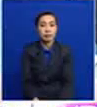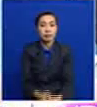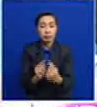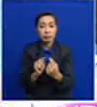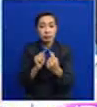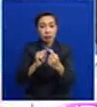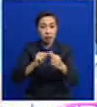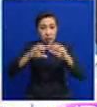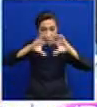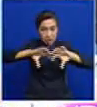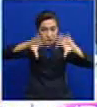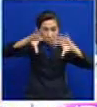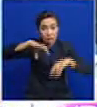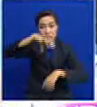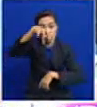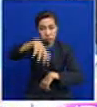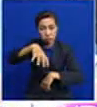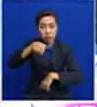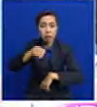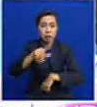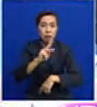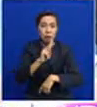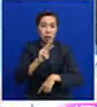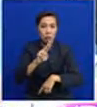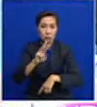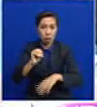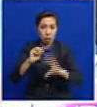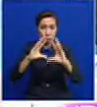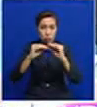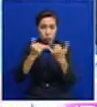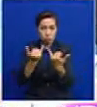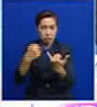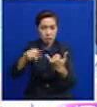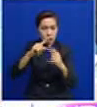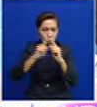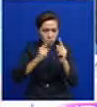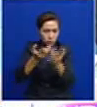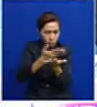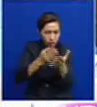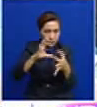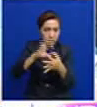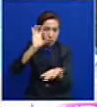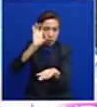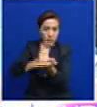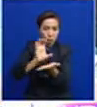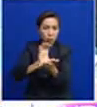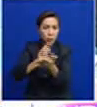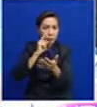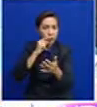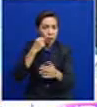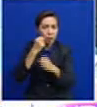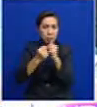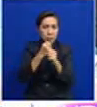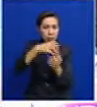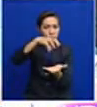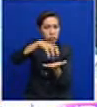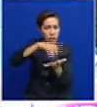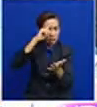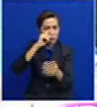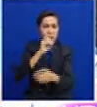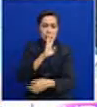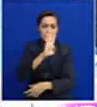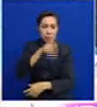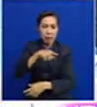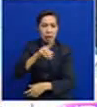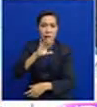ไปต่อที่ทำเนียบรัฐบาลค่ะไปดูการประชุมคณะรัฐมนตรีนะคะวันนี้จะมีการพิจารณางบประมาณจากงบกลาง 4,000 ล้านบาทเพื่อใช้ใ